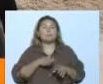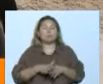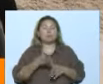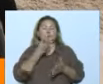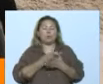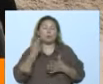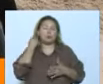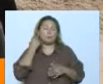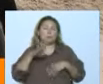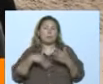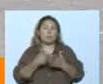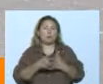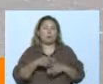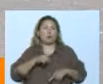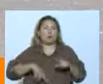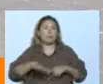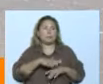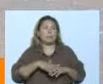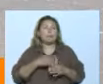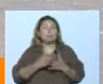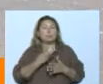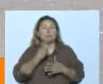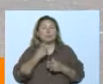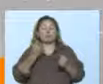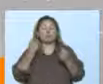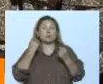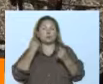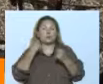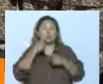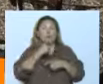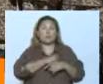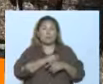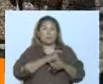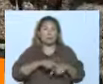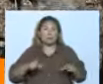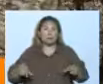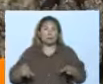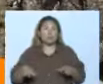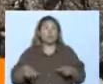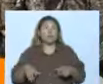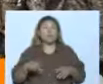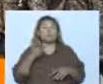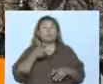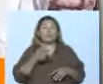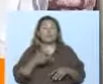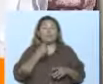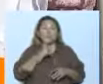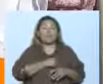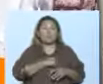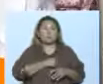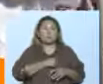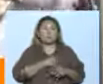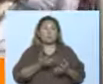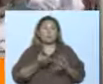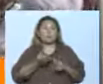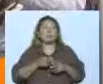свой долг перед Родиной». Около 200 солдат, прибывших на службу в Национальную гвардию, часть потока из 3000 военнослужащих,